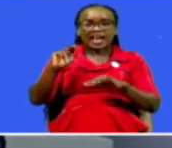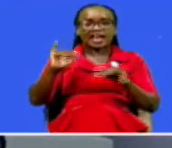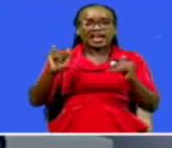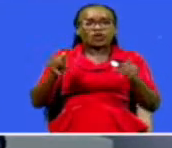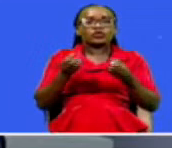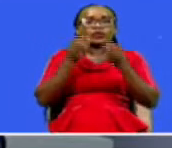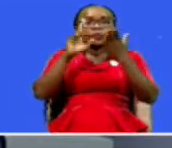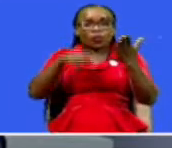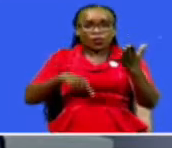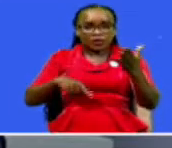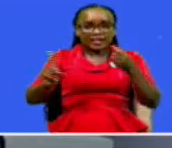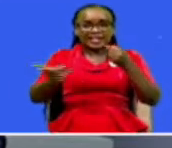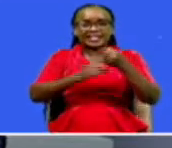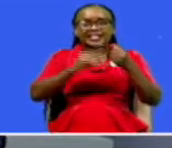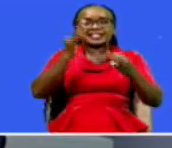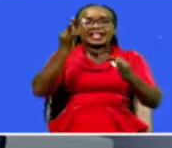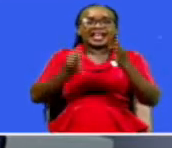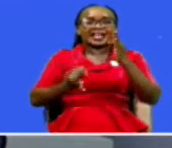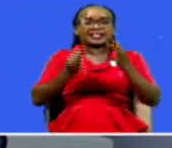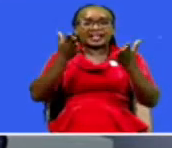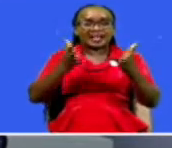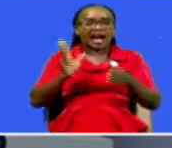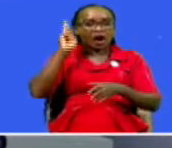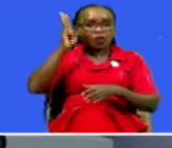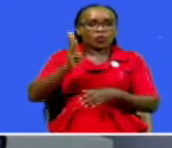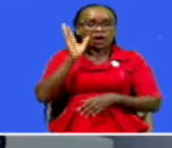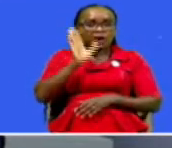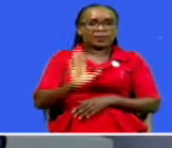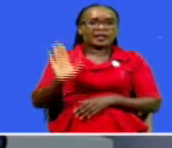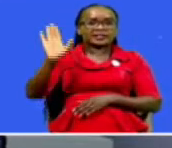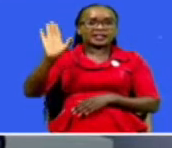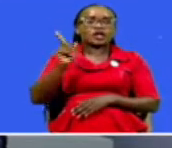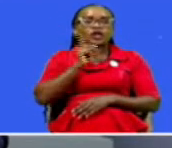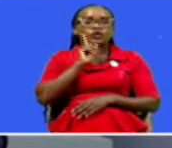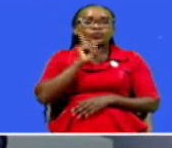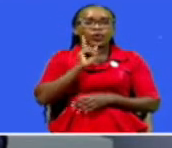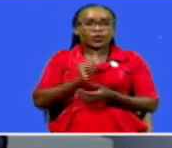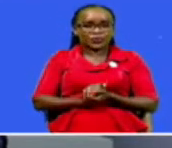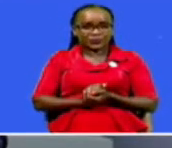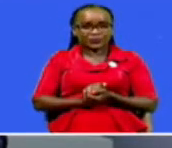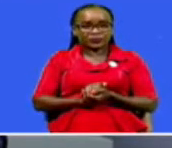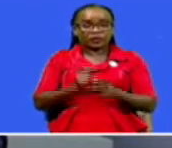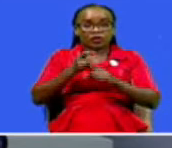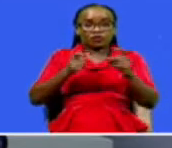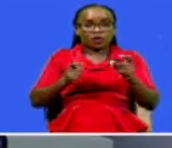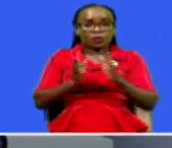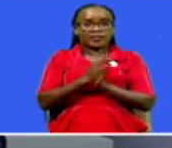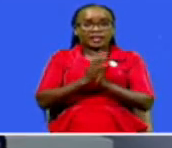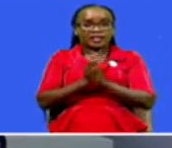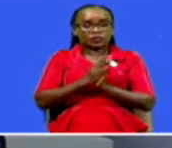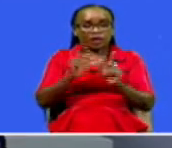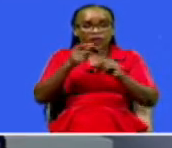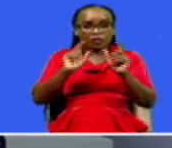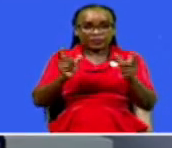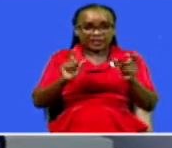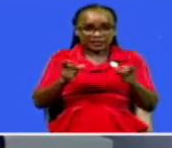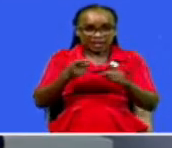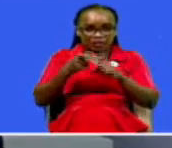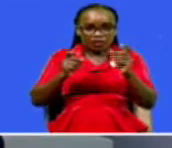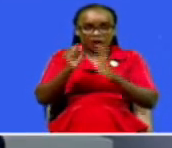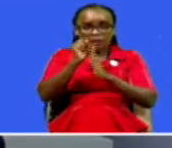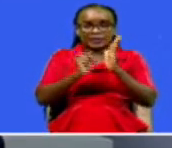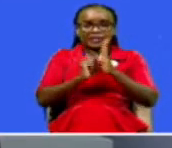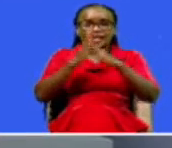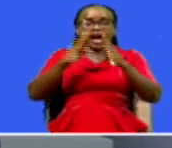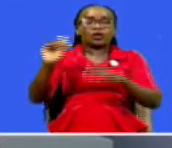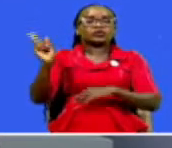kwamba majaji hao sita wataapishwa rasmi hapo kesho. Hii ni kulingana na taarifa kwa vyombo vya habari kutoka katika ikulu